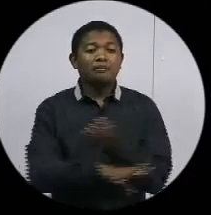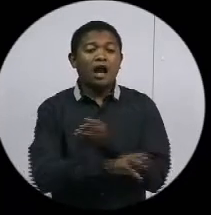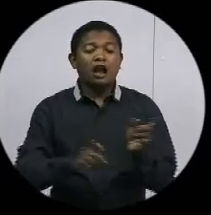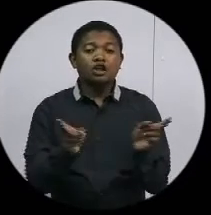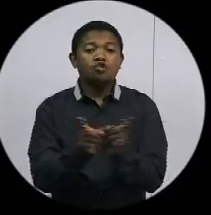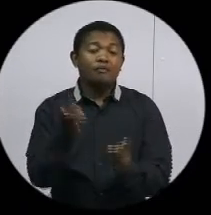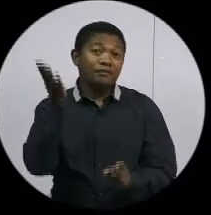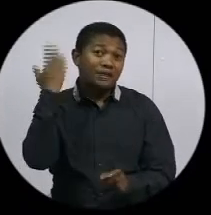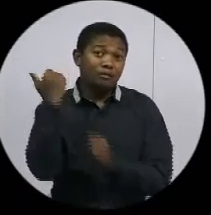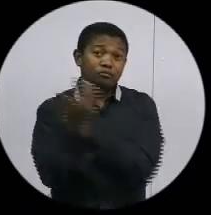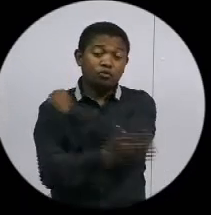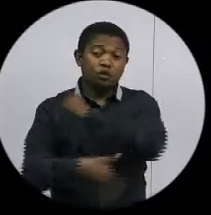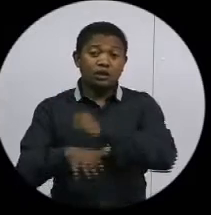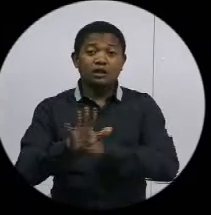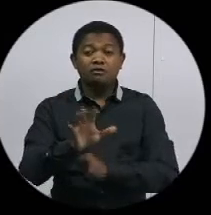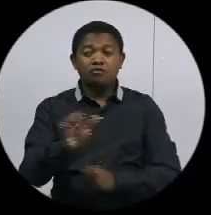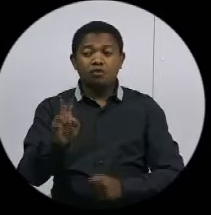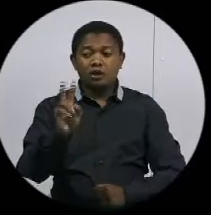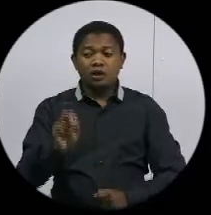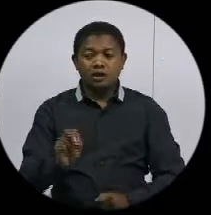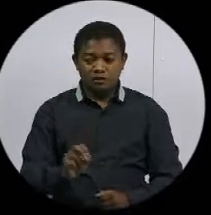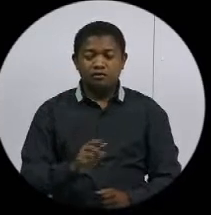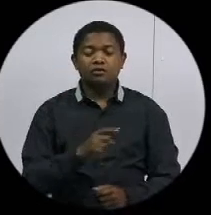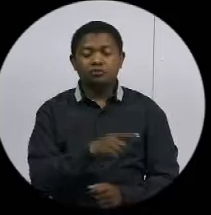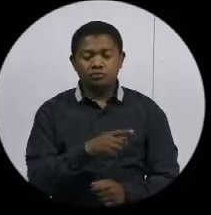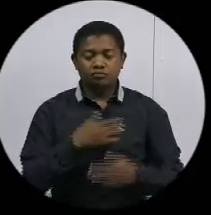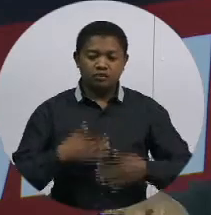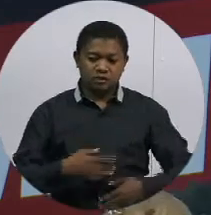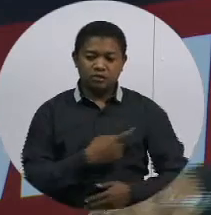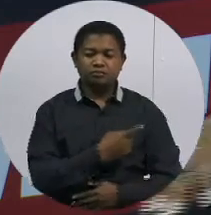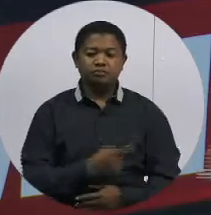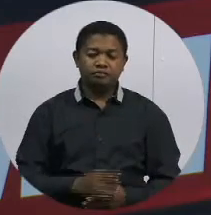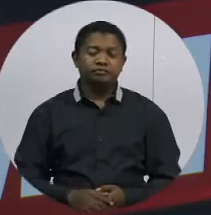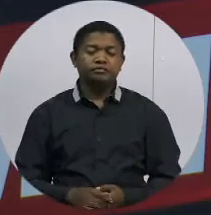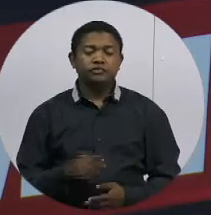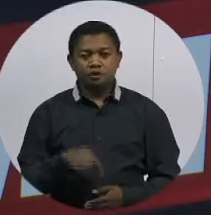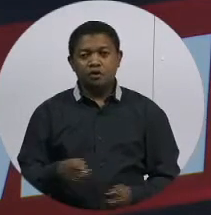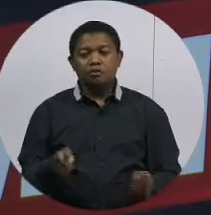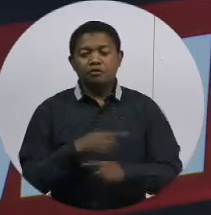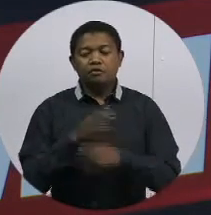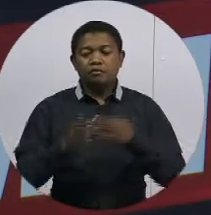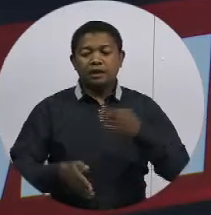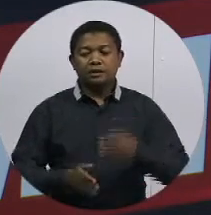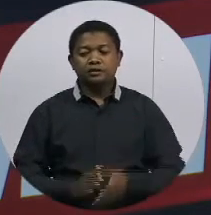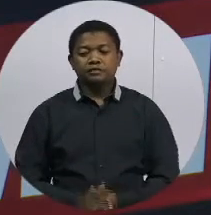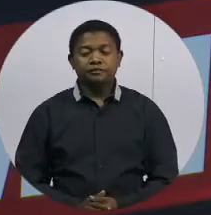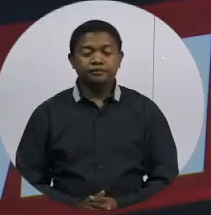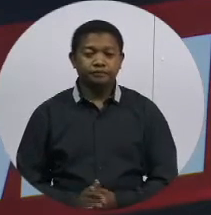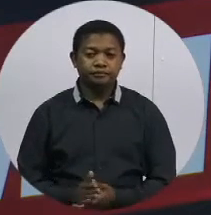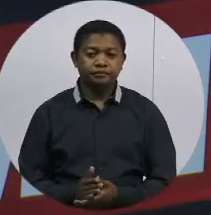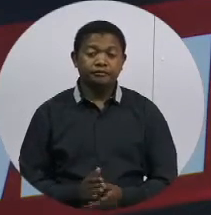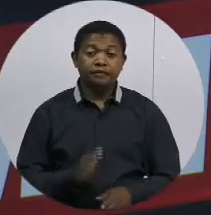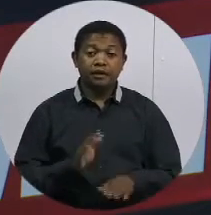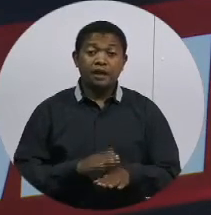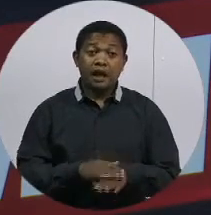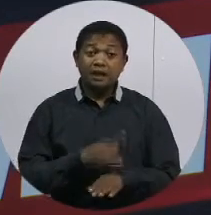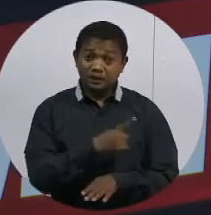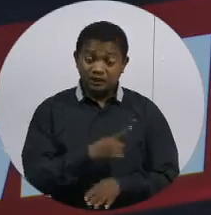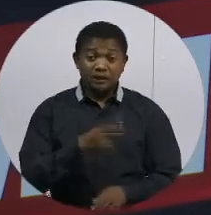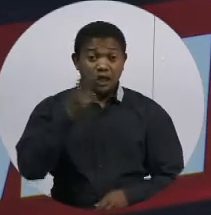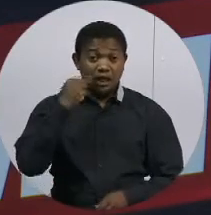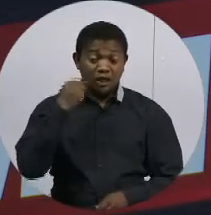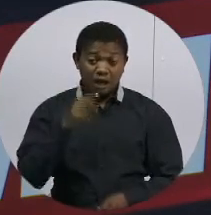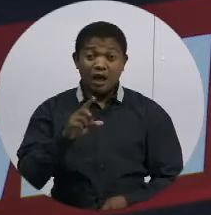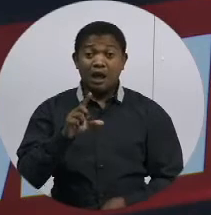tamin'ny taona 2022 ihany koa ny tenany. Anlonana izay fafatesana isolombavambahoaka Lucien